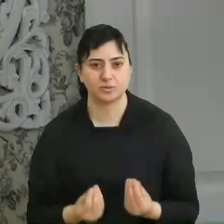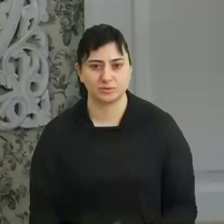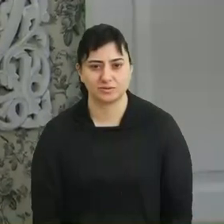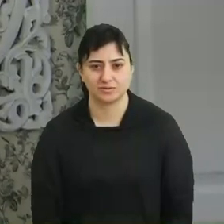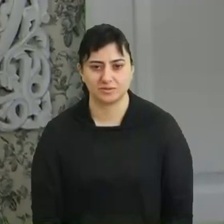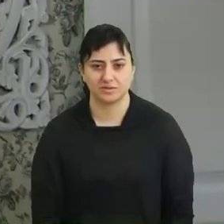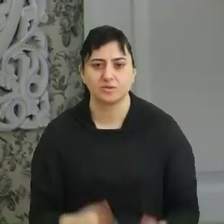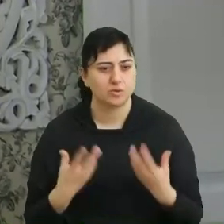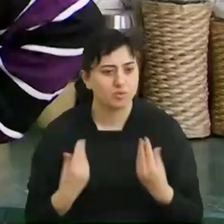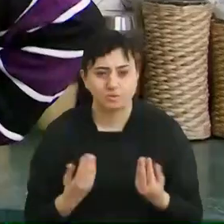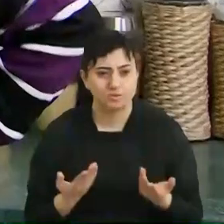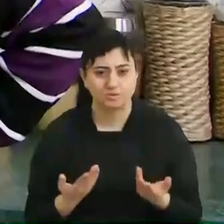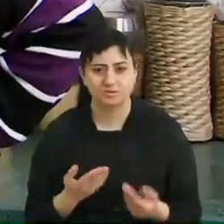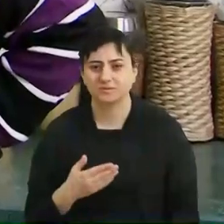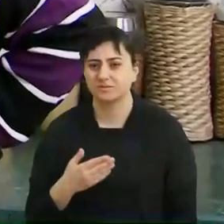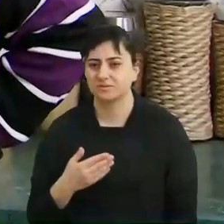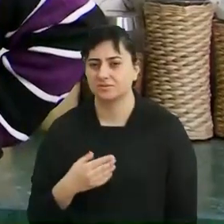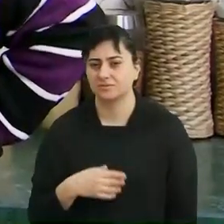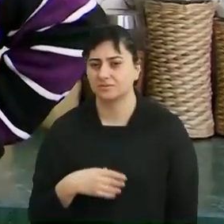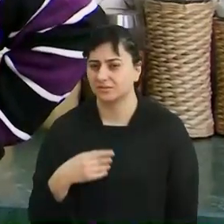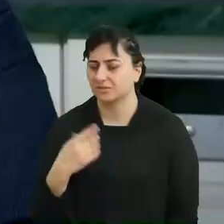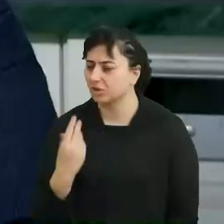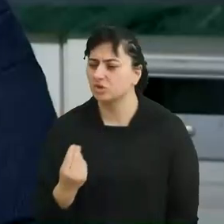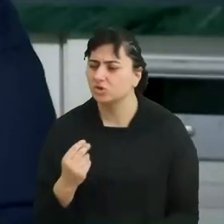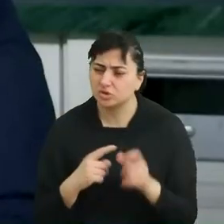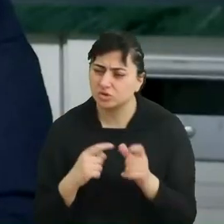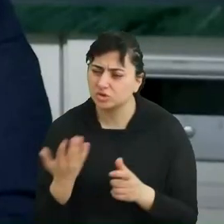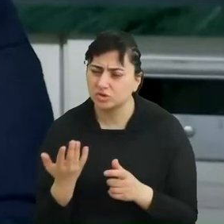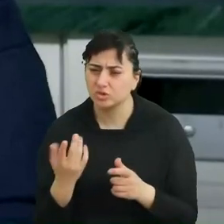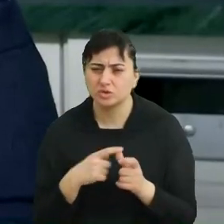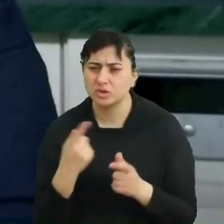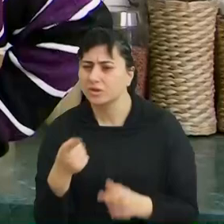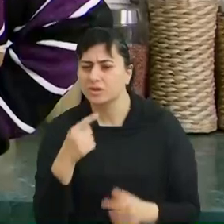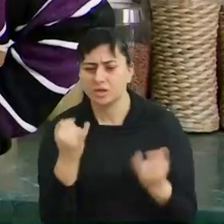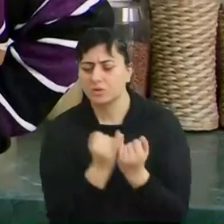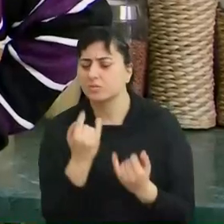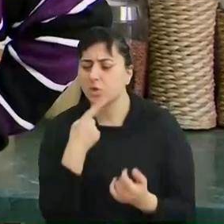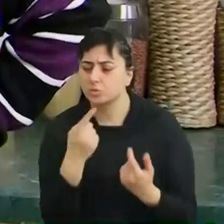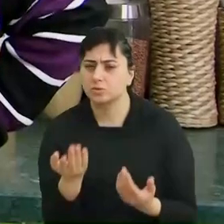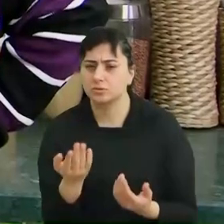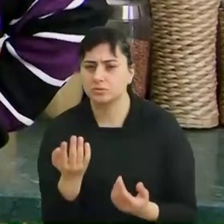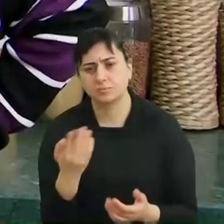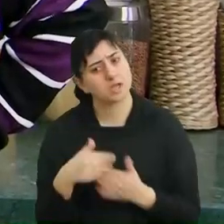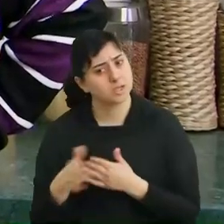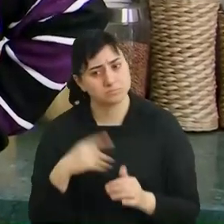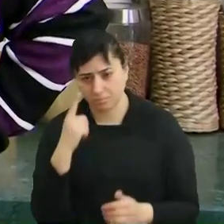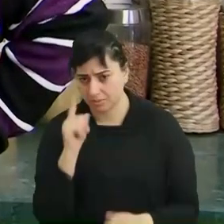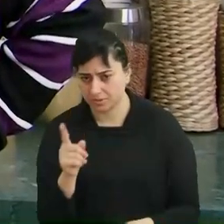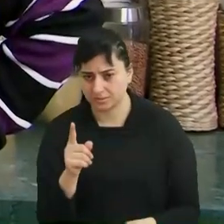burada? He nedir? Şükrü. Şükrü. Niye böyle konuşuyor kardeşimle? Vallahi karışmam